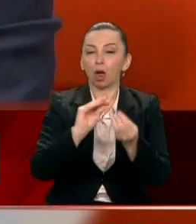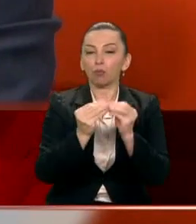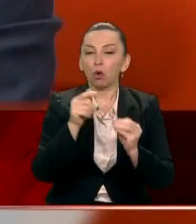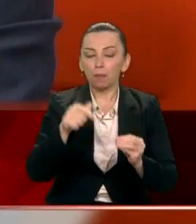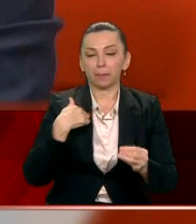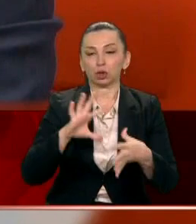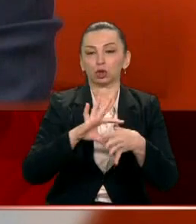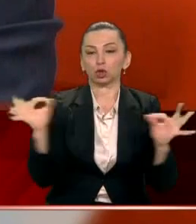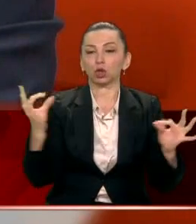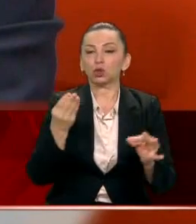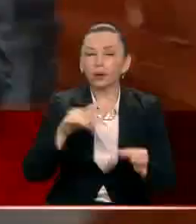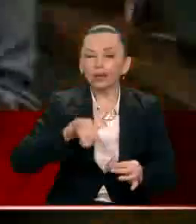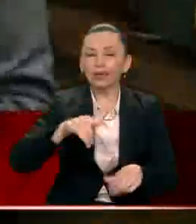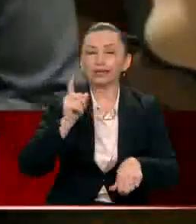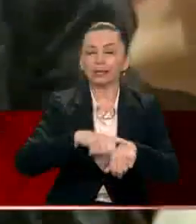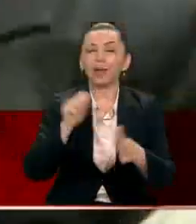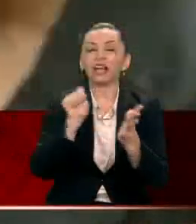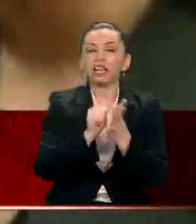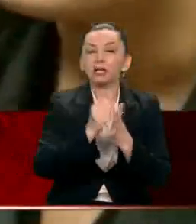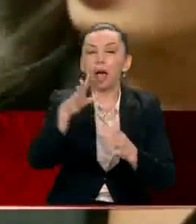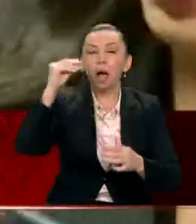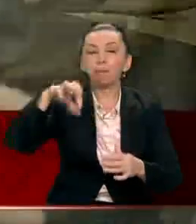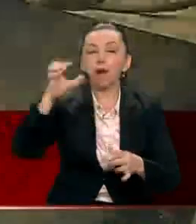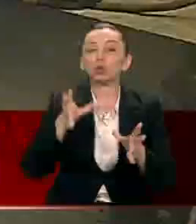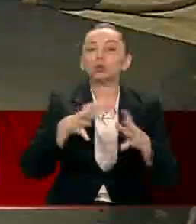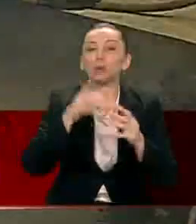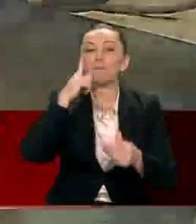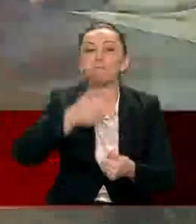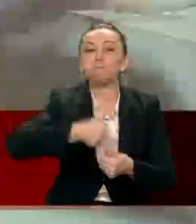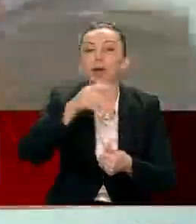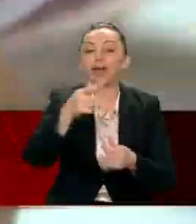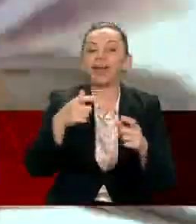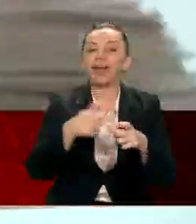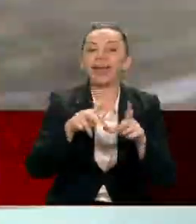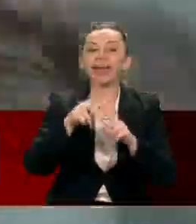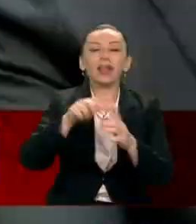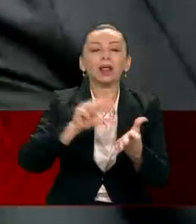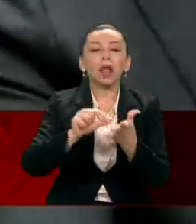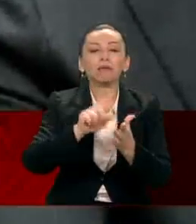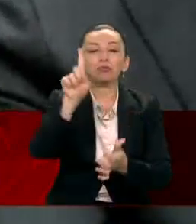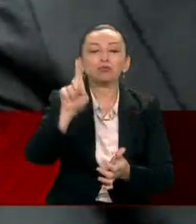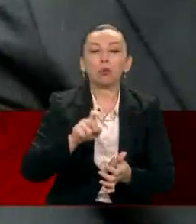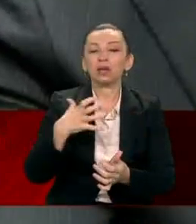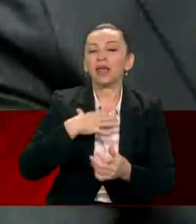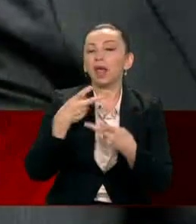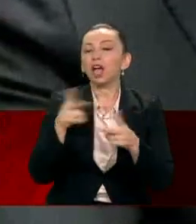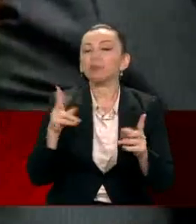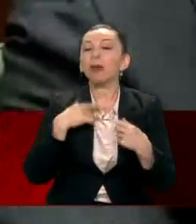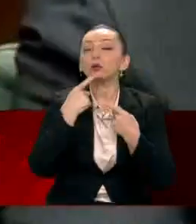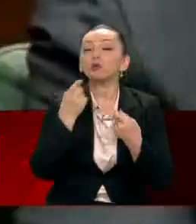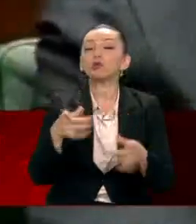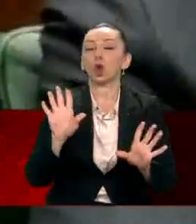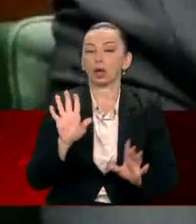İnşallah çözeceğiz çok yakın zamanda gazeteciler AK Parti grubunda bakan bilgine EYT takvimini sordu ama Bilgin açıklama yapmayacağım